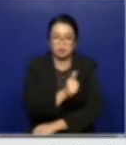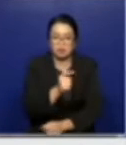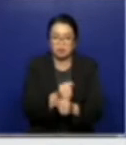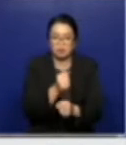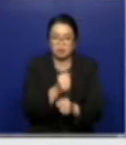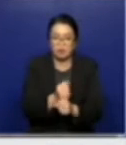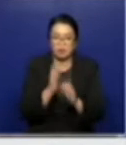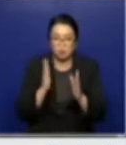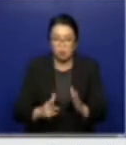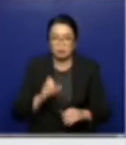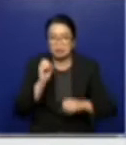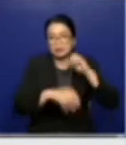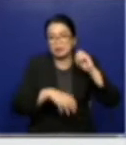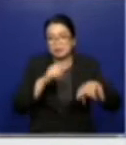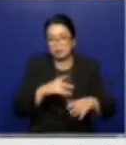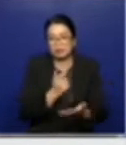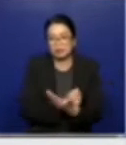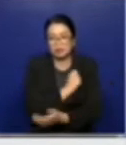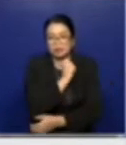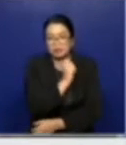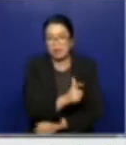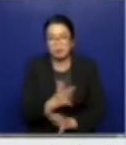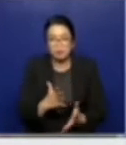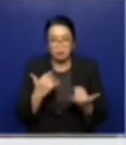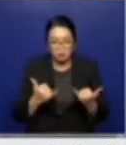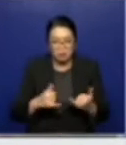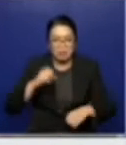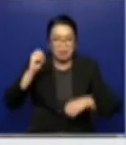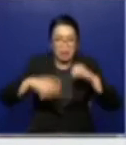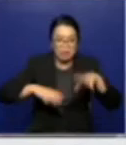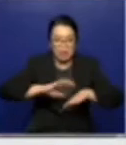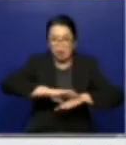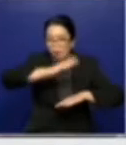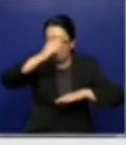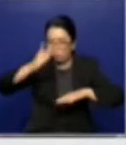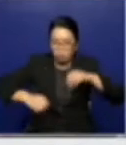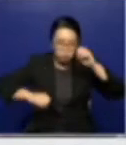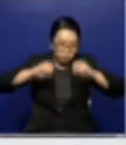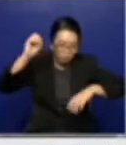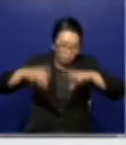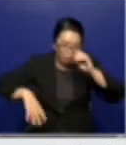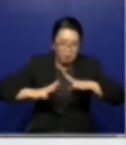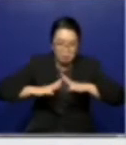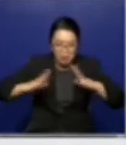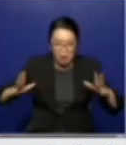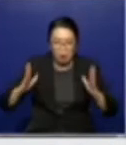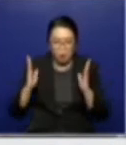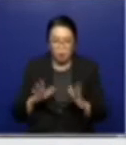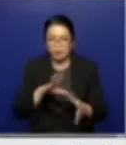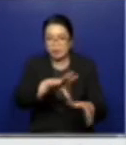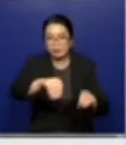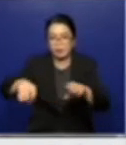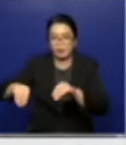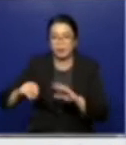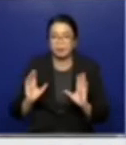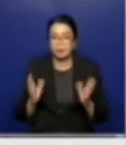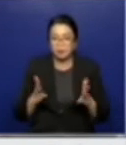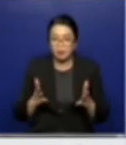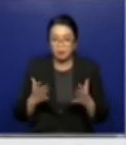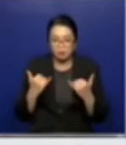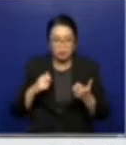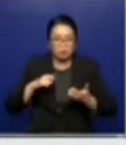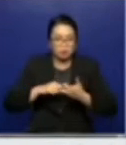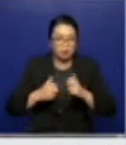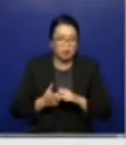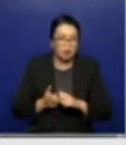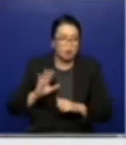ขยะไม่อย่างนั้นขยะจะเต็มเมืองท่านประธานที่เคารพครับปัญหาการคลังของ